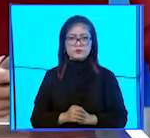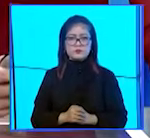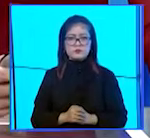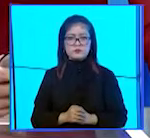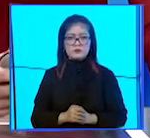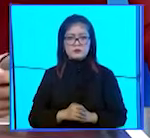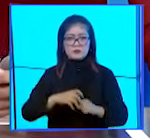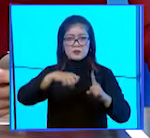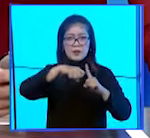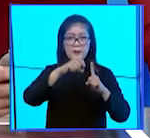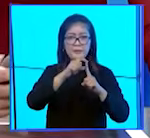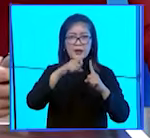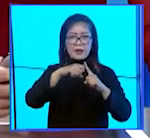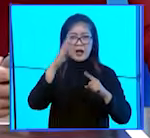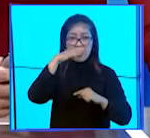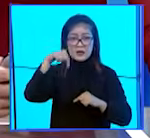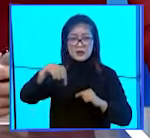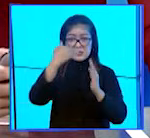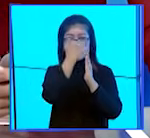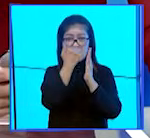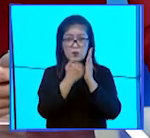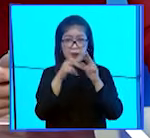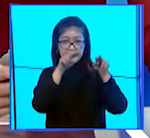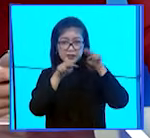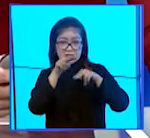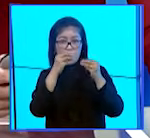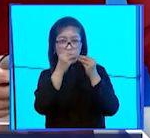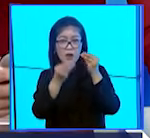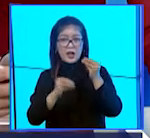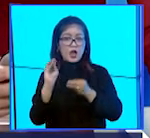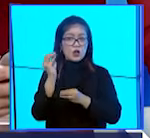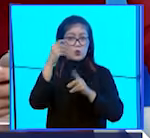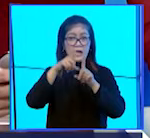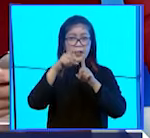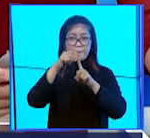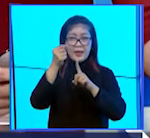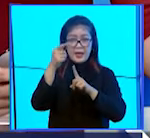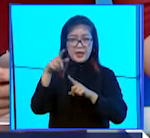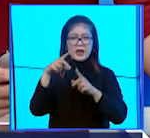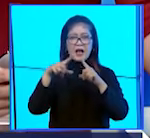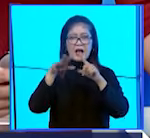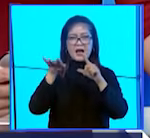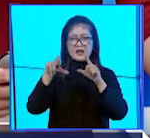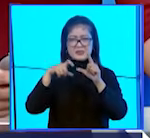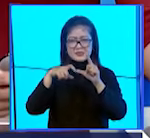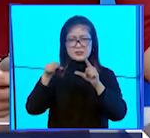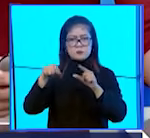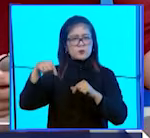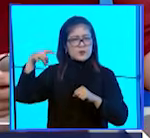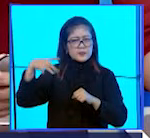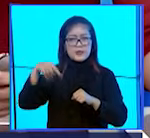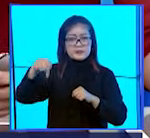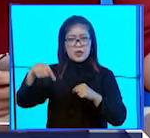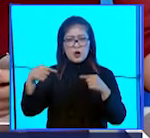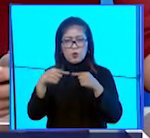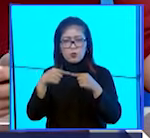Pemirsa, Komisi Pemberantasan Korupsi atau KPK hari ini menjadwalkan pemeriksaan Wakil Ketua DPR Aziz Syamsuddin. Aziz diperiksa terkait